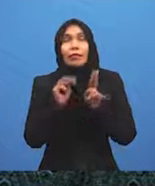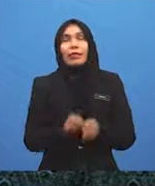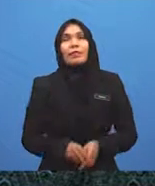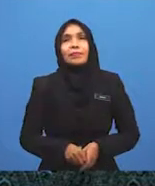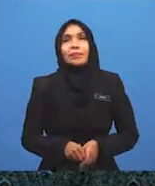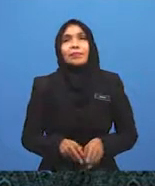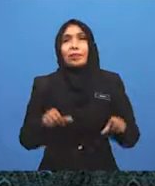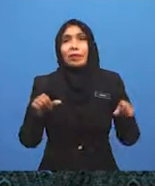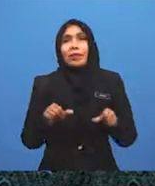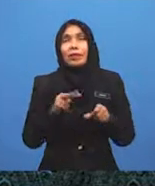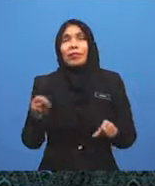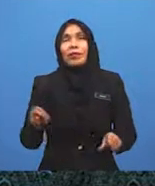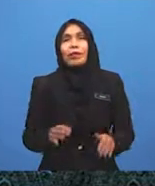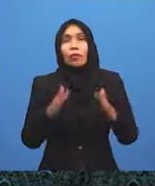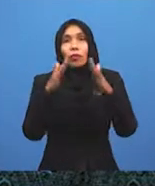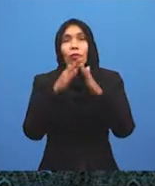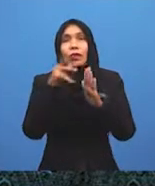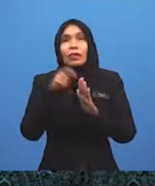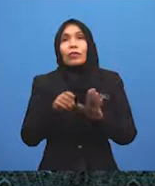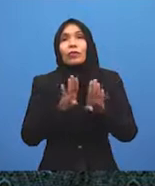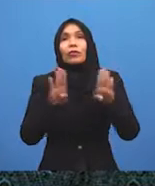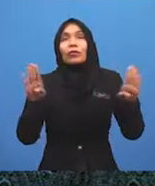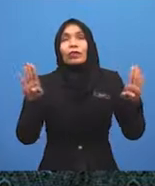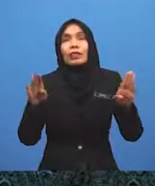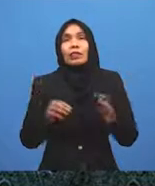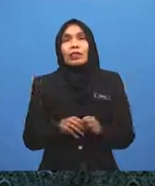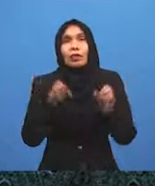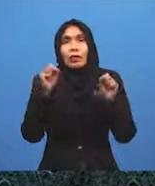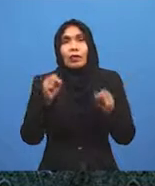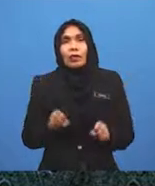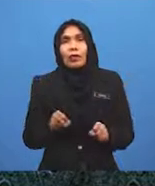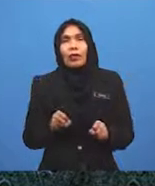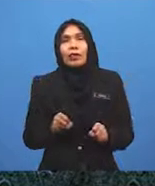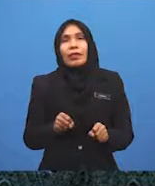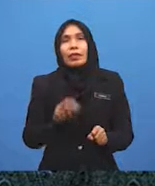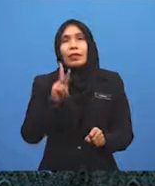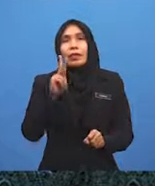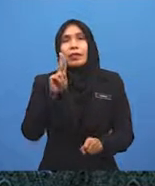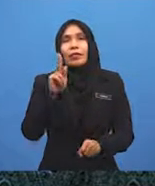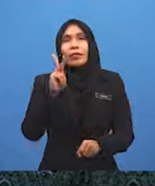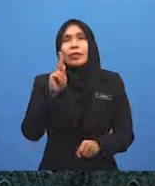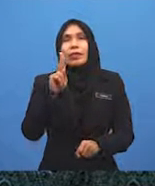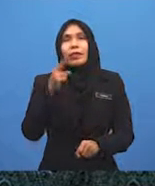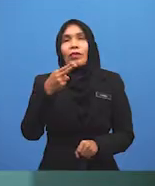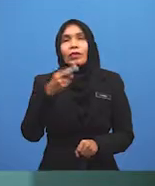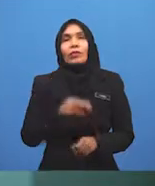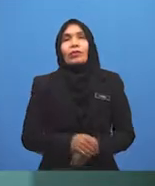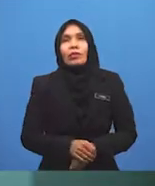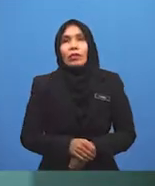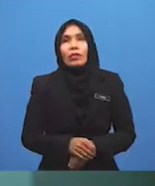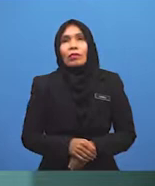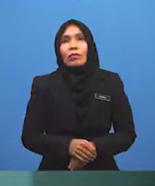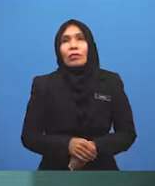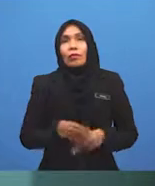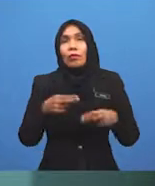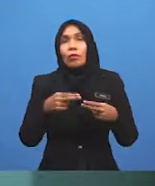rumah terbuka mampu mengukuhkan hubungan silaturahim dalam kalangan jiran. Tradisi